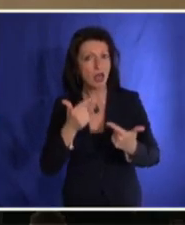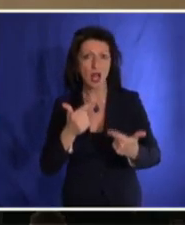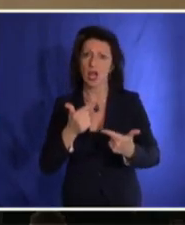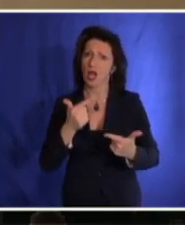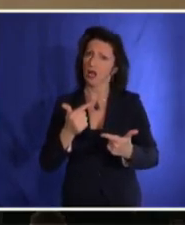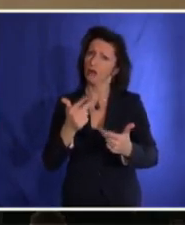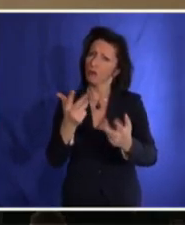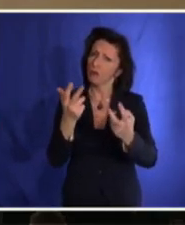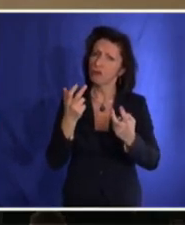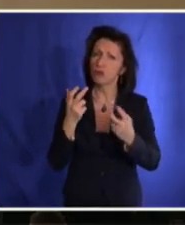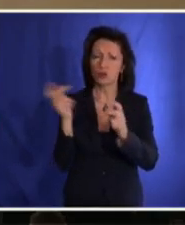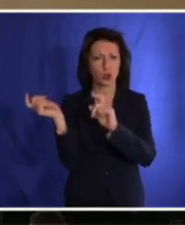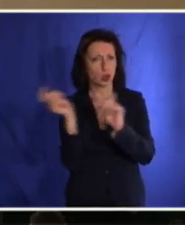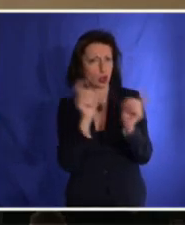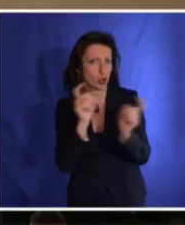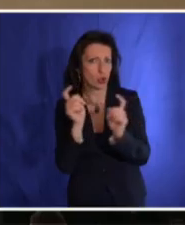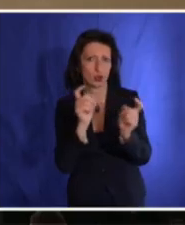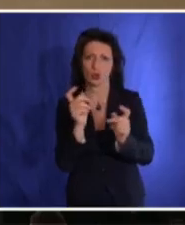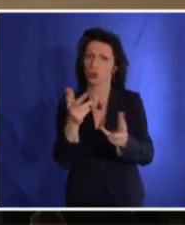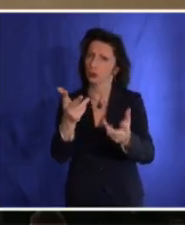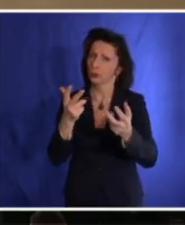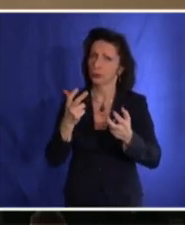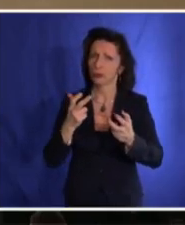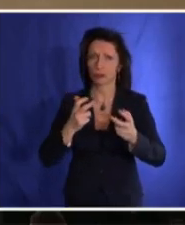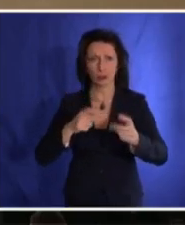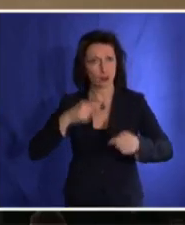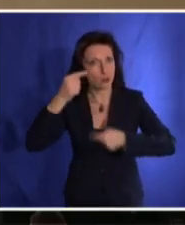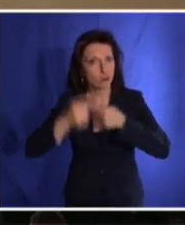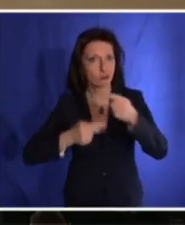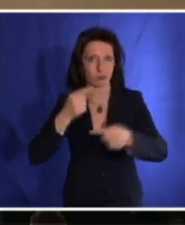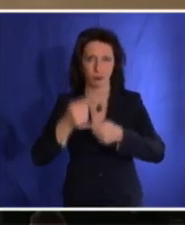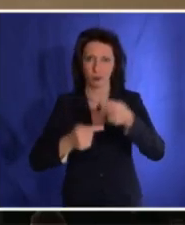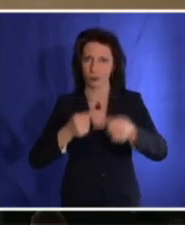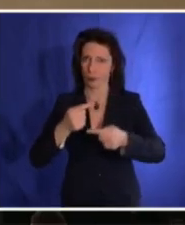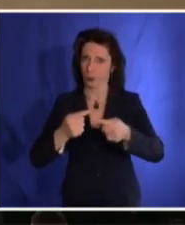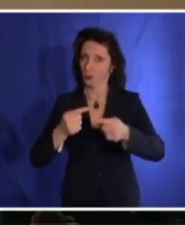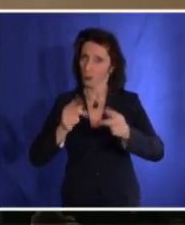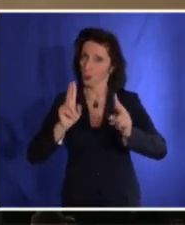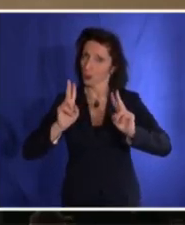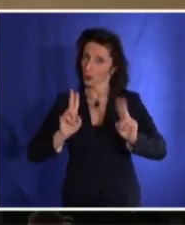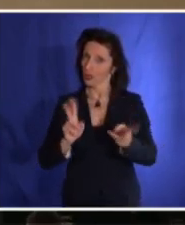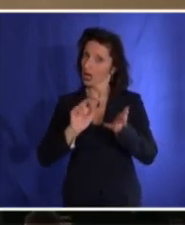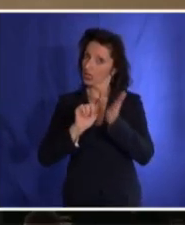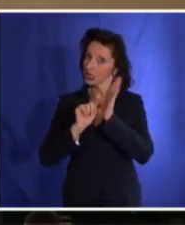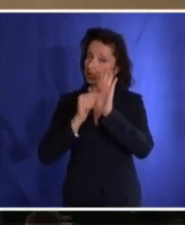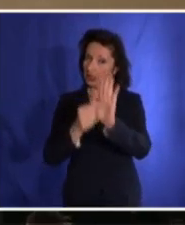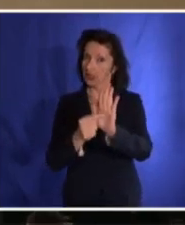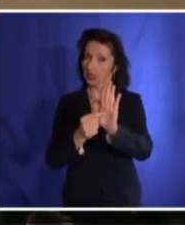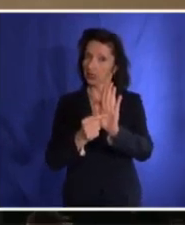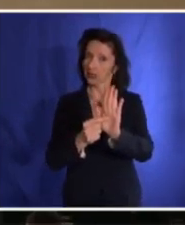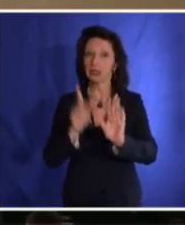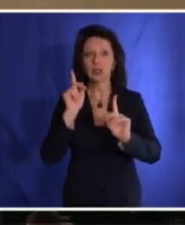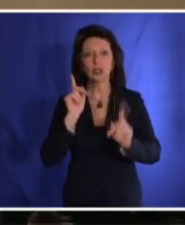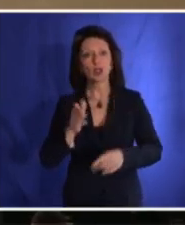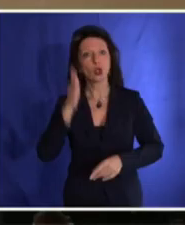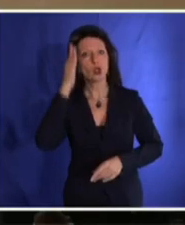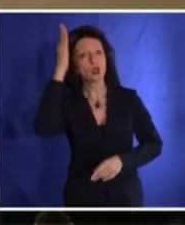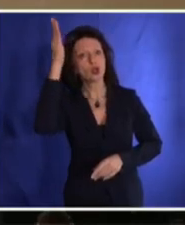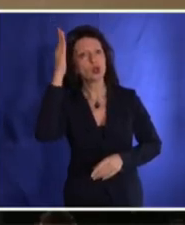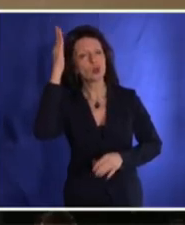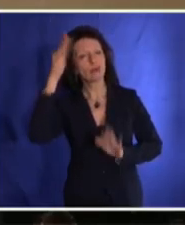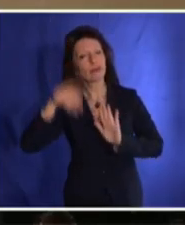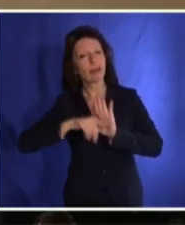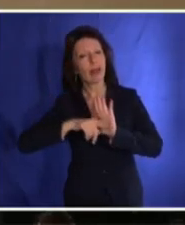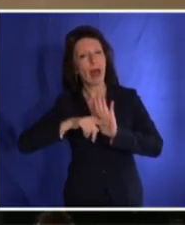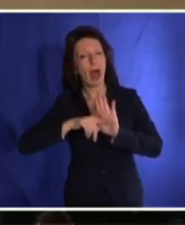die wir weiterbringen wollen, recht gut verpacken, damit wir in Zukunft auch noch gewisse Nachteile kompensieren können. In